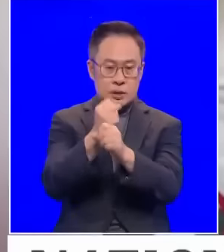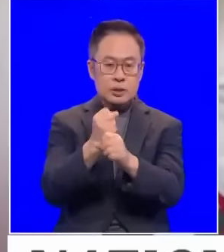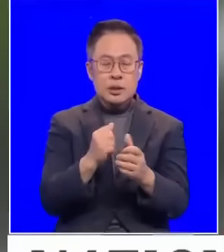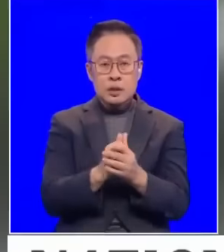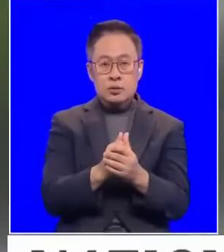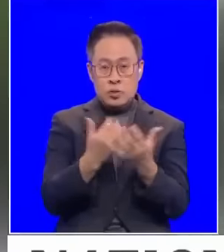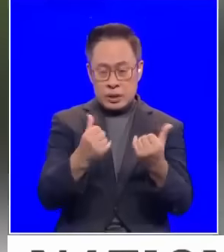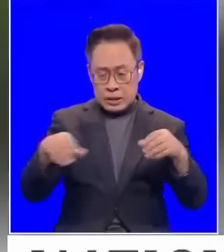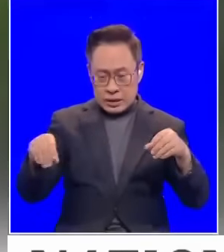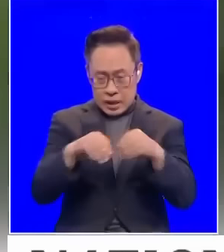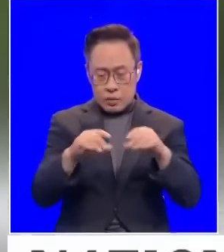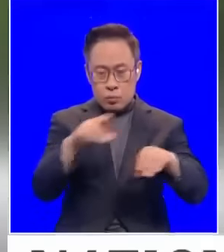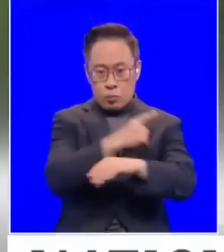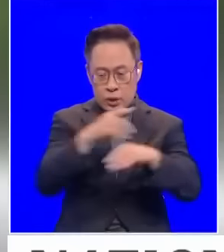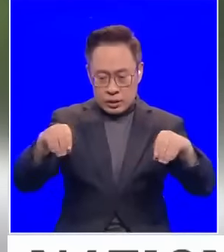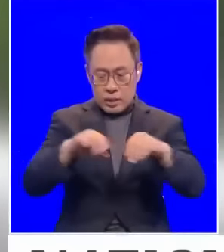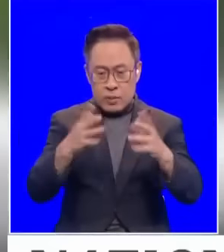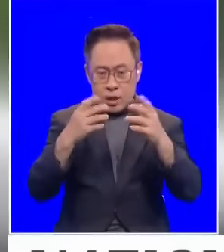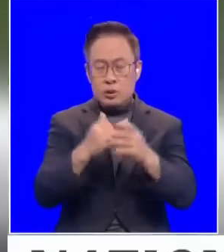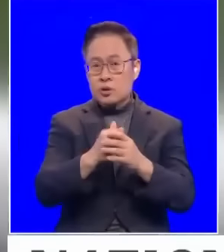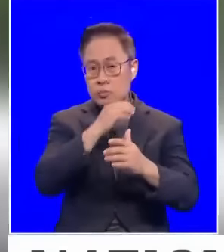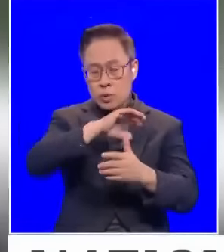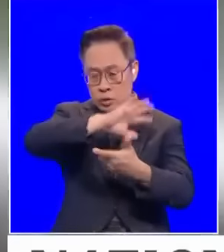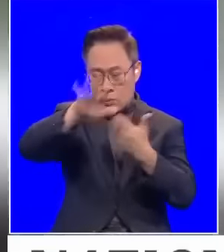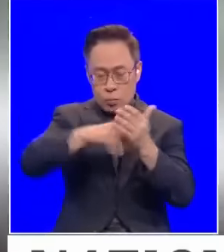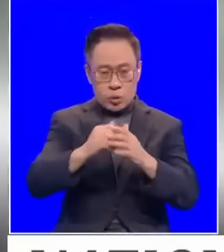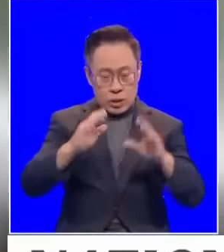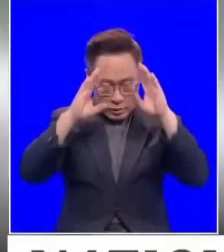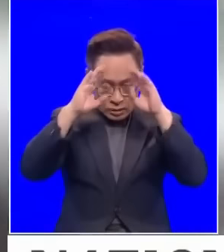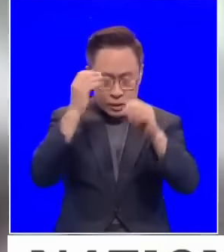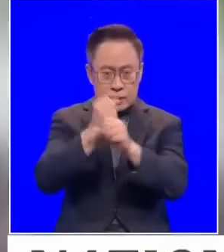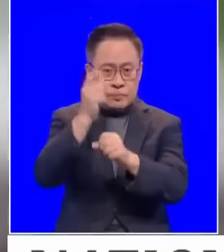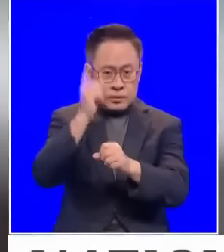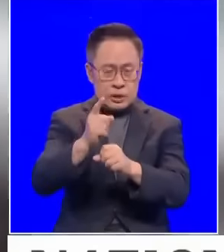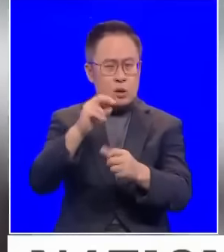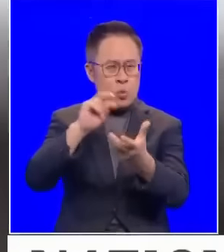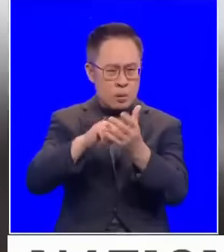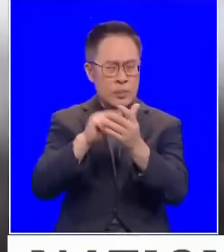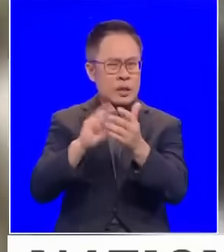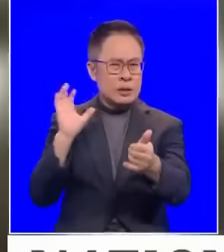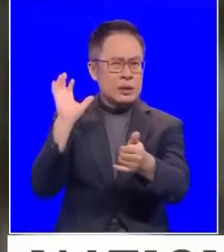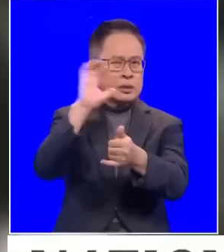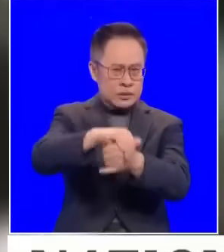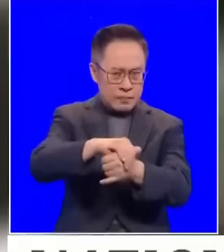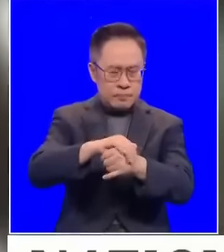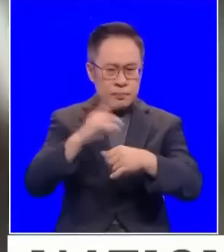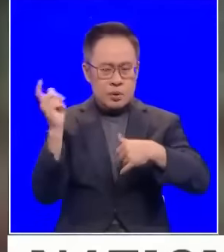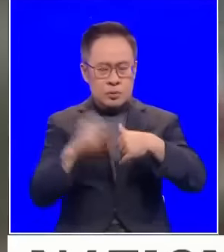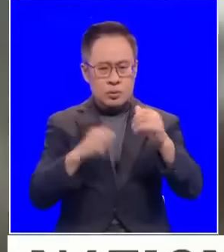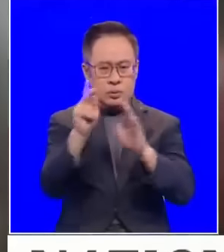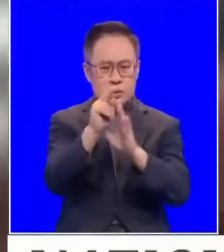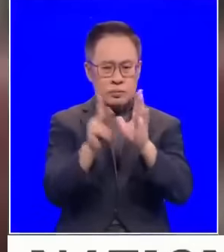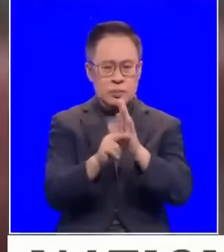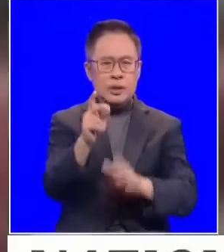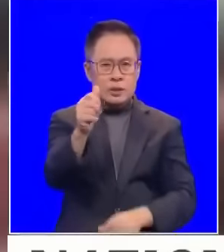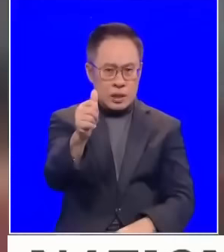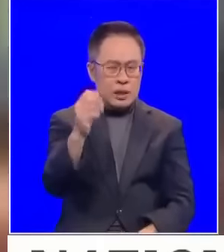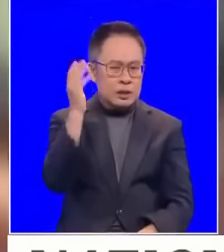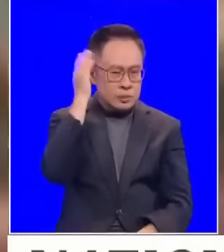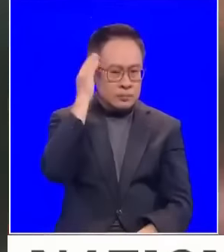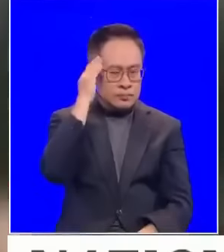ปดาห์หากได้ทุ่มเทสรรพกำลังทุกภาคส่วนอย่างแท้จริงก็จะสามารถนำตัวจำเลยกลับเข้ามาสู่กระบวนการยุติธรร